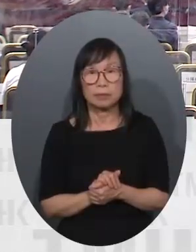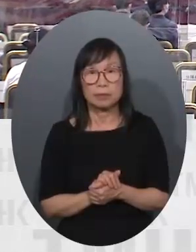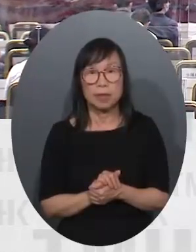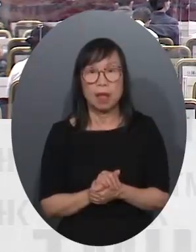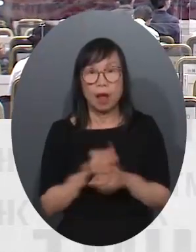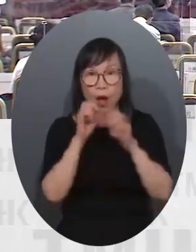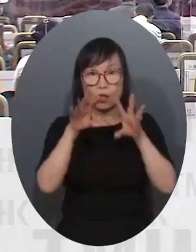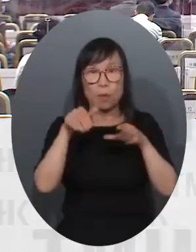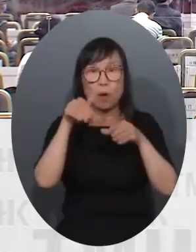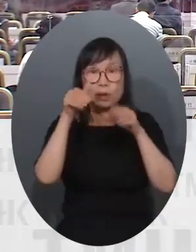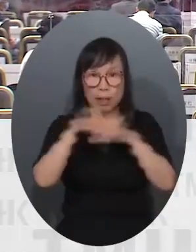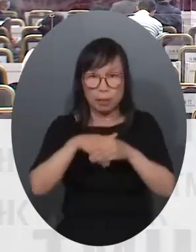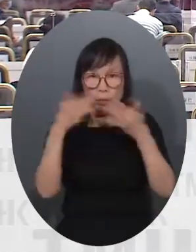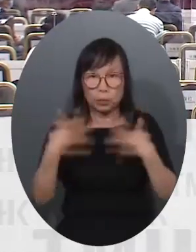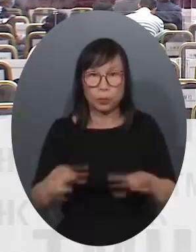我宣布投票結束。